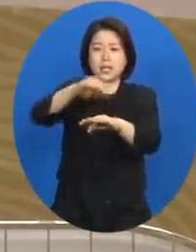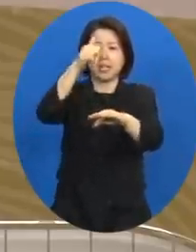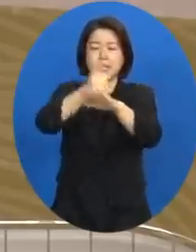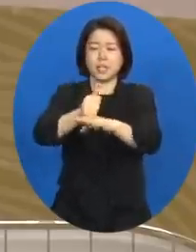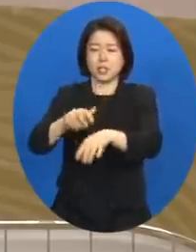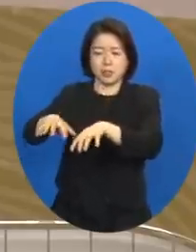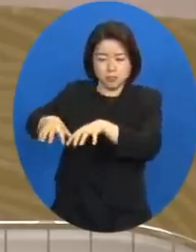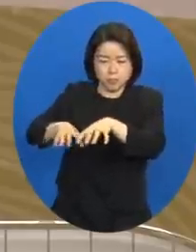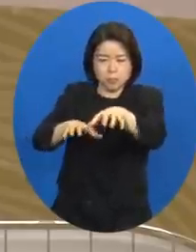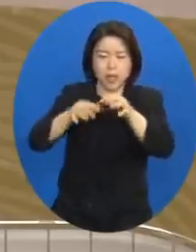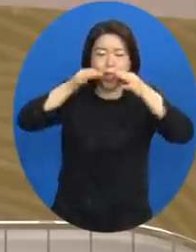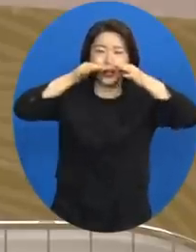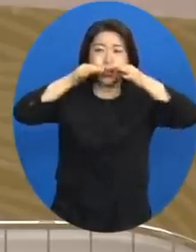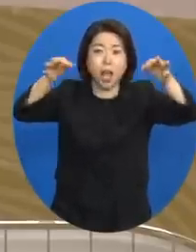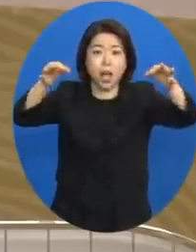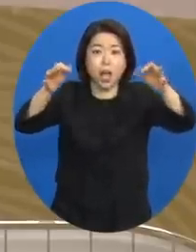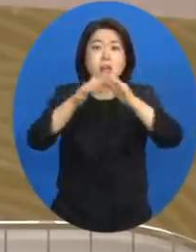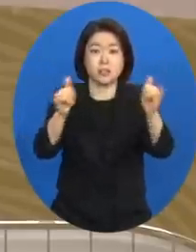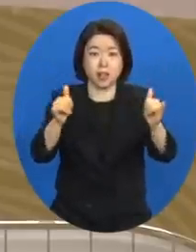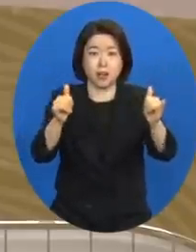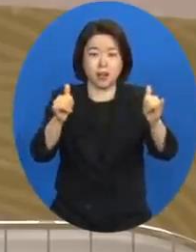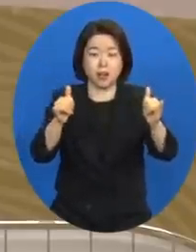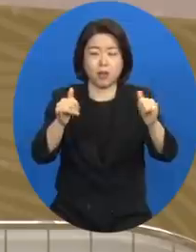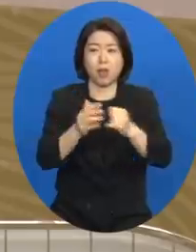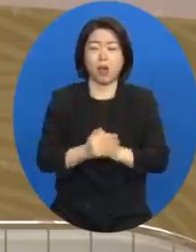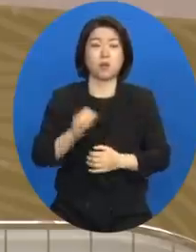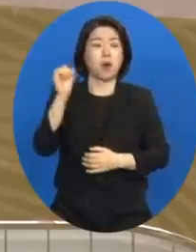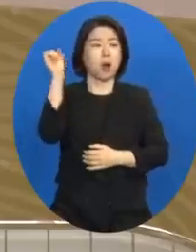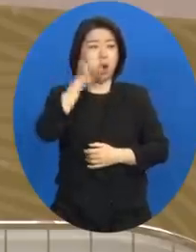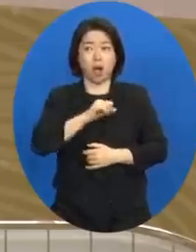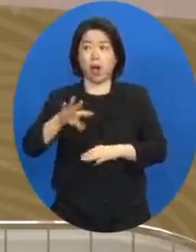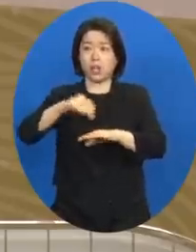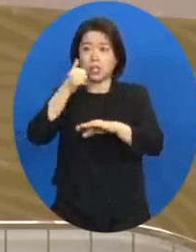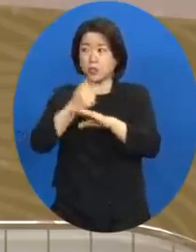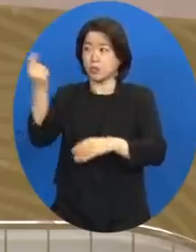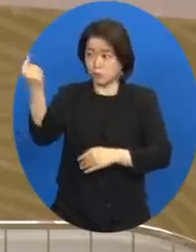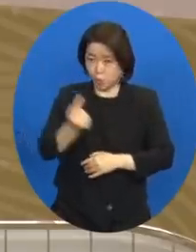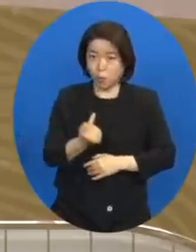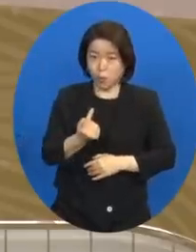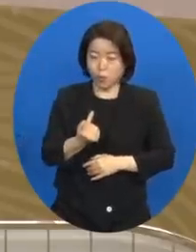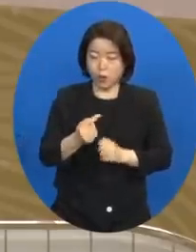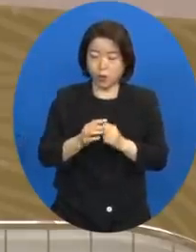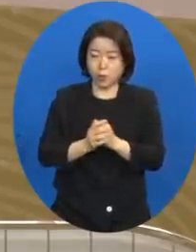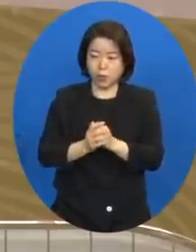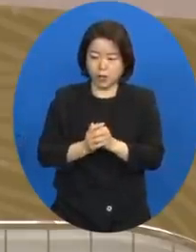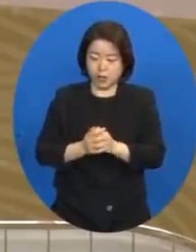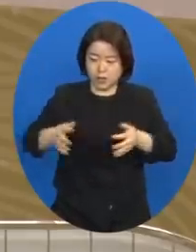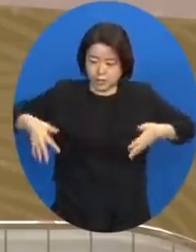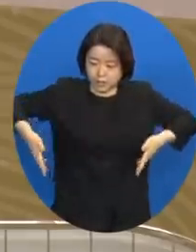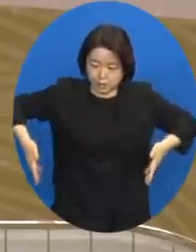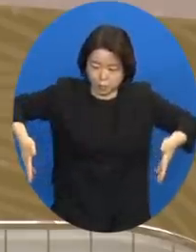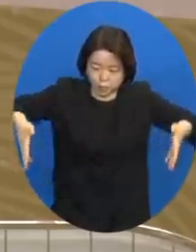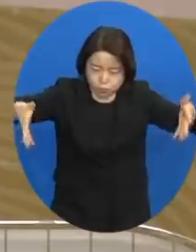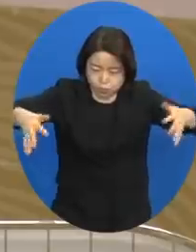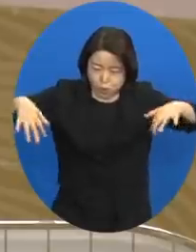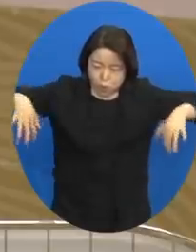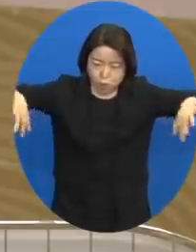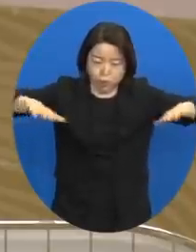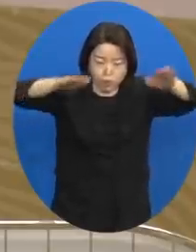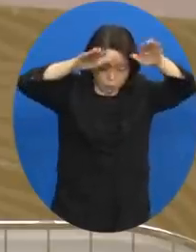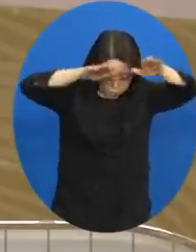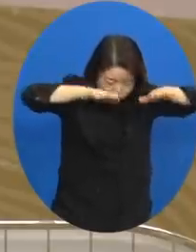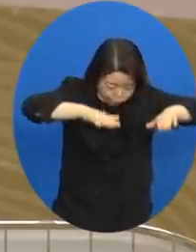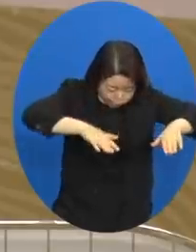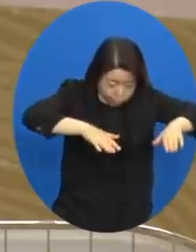사람. 그러면 사람들이 아, 임금님이 오시는구나, 그리고는 길 옆에 쭉 도열하고 엎드려서